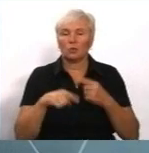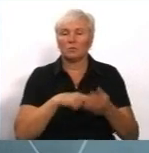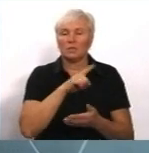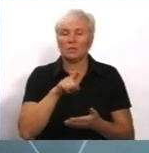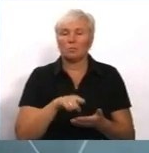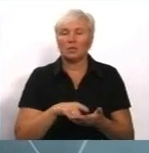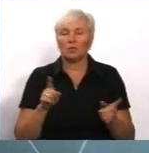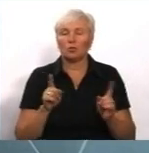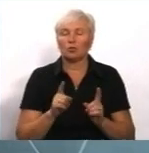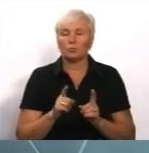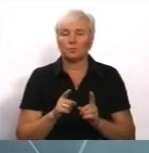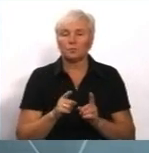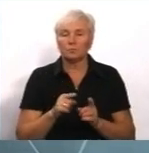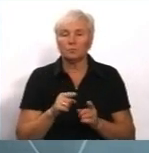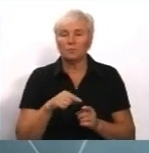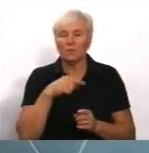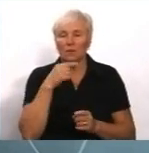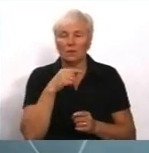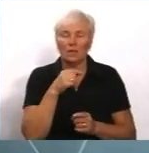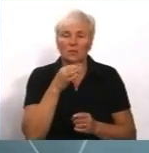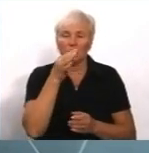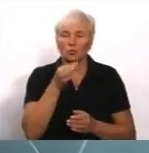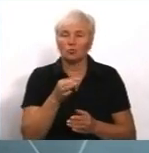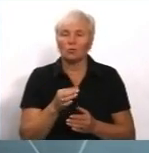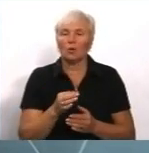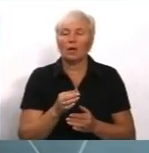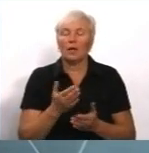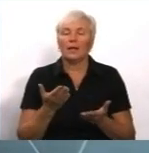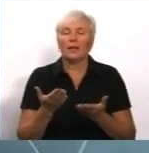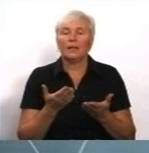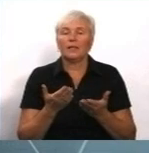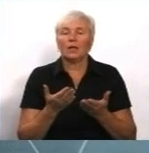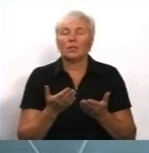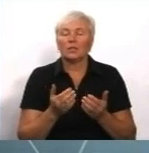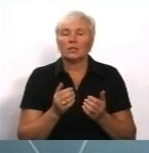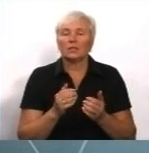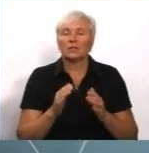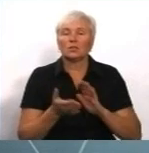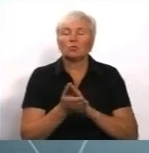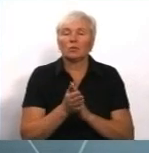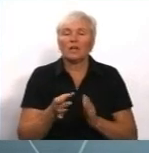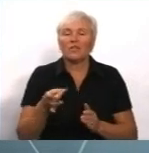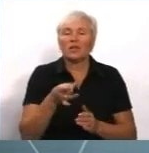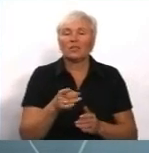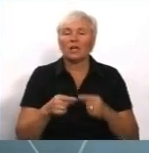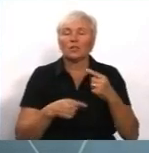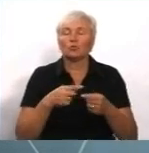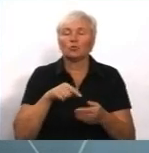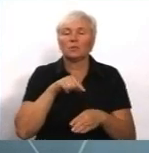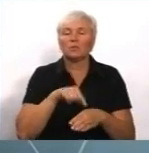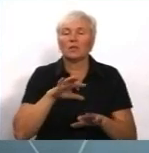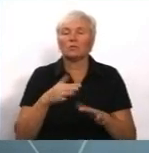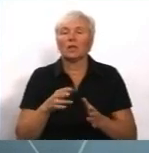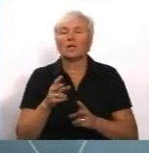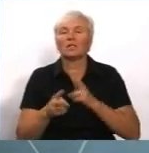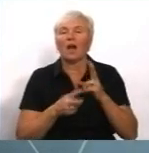якщо продовжувати, власне, вести розмову про епізодичну ситуацію в регіоні, наступне питання стосується випадків сказу, про